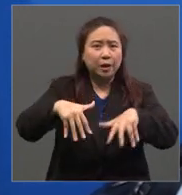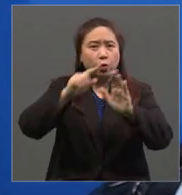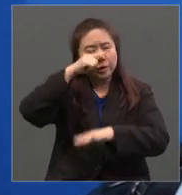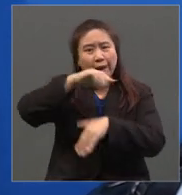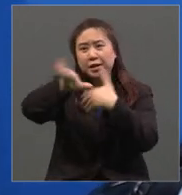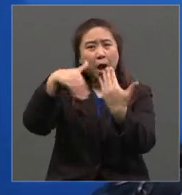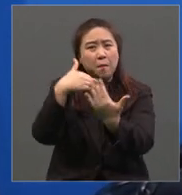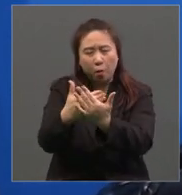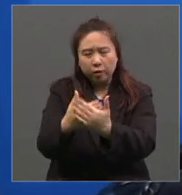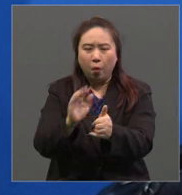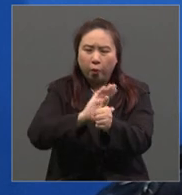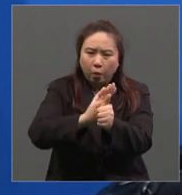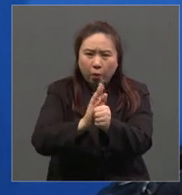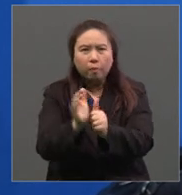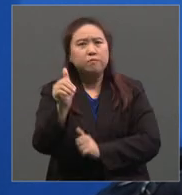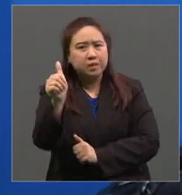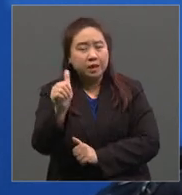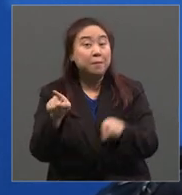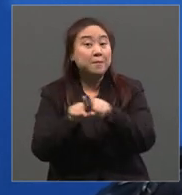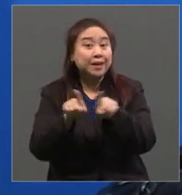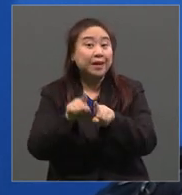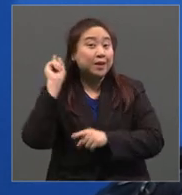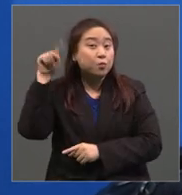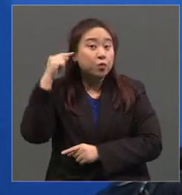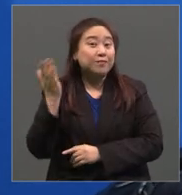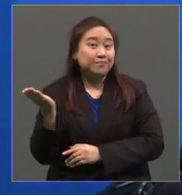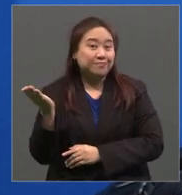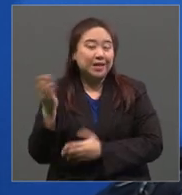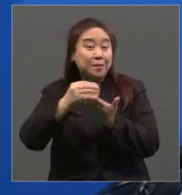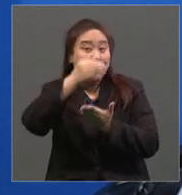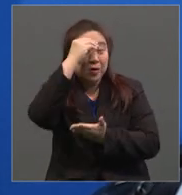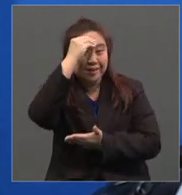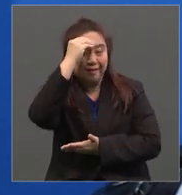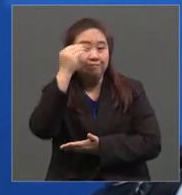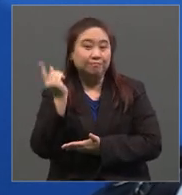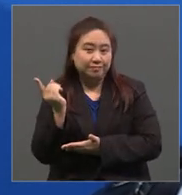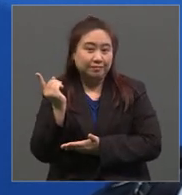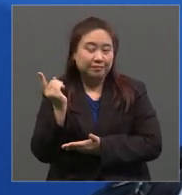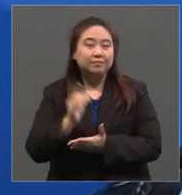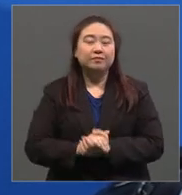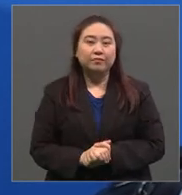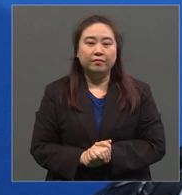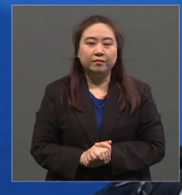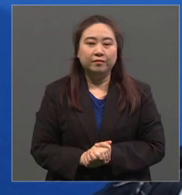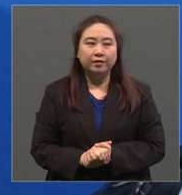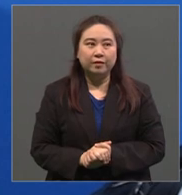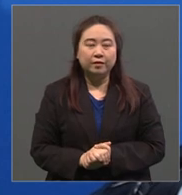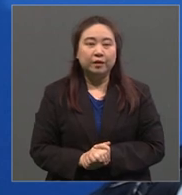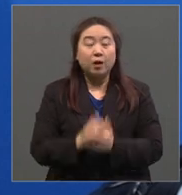าได้รับการดูแลแบบเต็มที่เช่นเดียวกับน้องคนนี้น้องคนนี้เนี่ยเป็นนักเรียนนักศึกษานะคะน้องชื่อว่าสิปางเจ็ดกระ